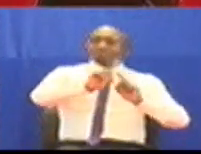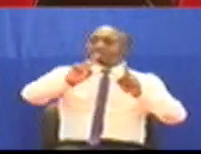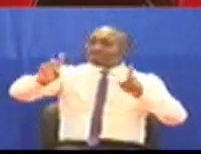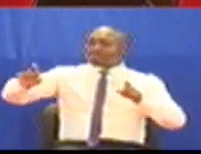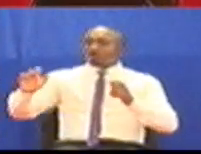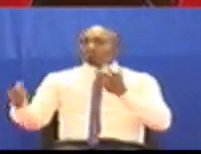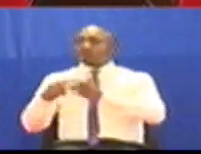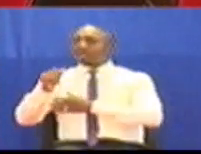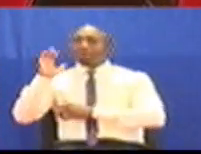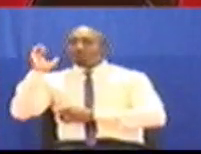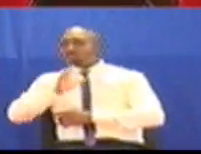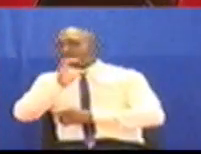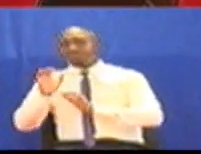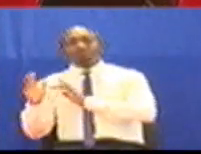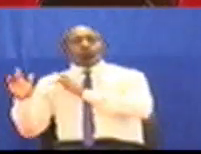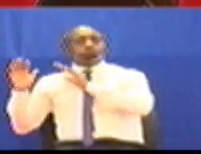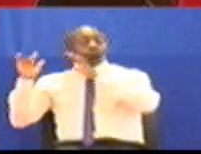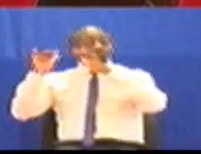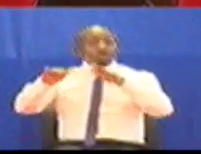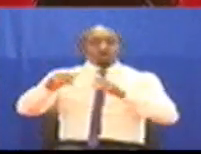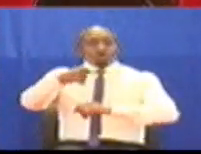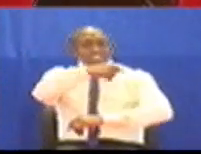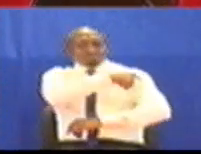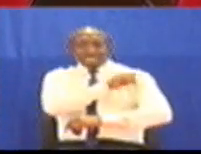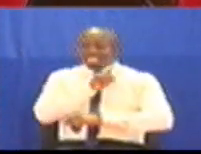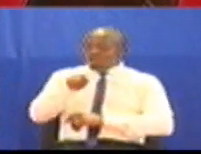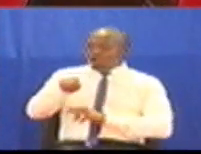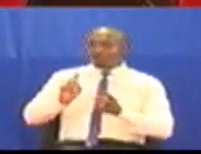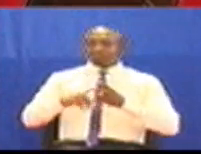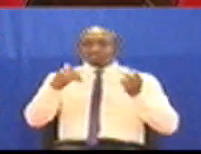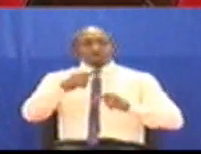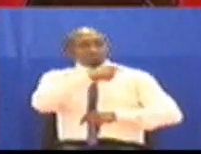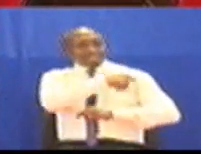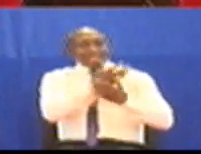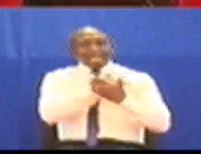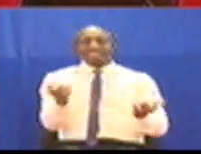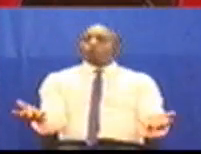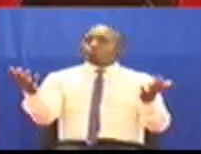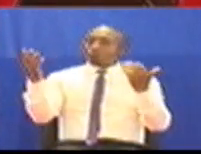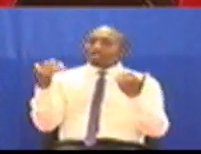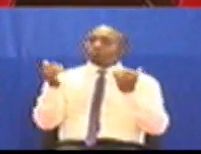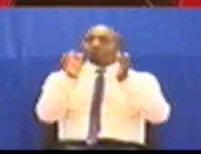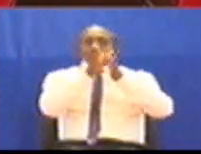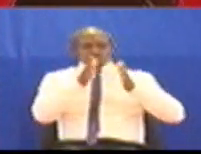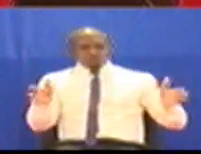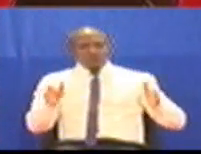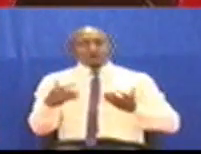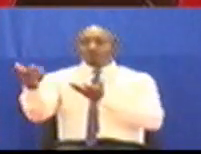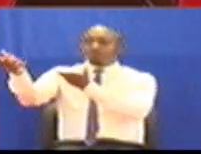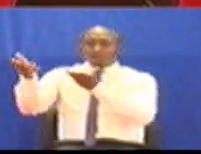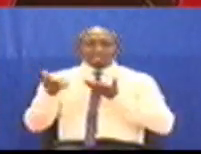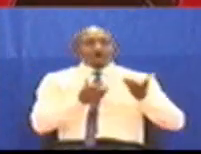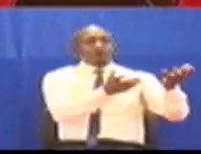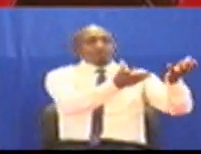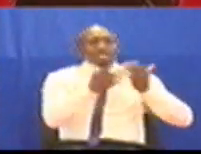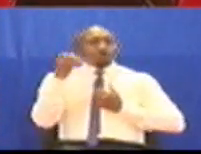wanatoka Mozambiki, wanakuja kujitibu kwenye hospitali ile ya Likombe. Lakini ile hospitali haina capacity kubwa ya kuweza kupokea wagonjwa